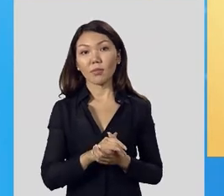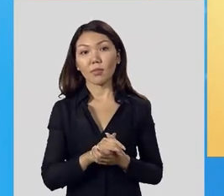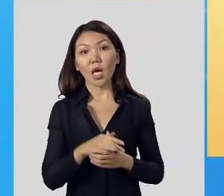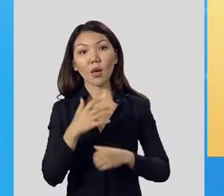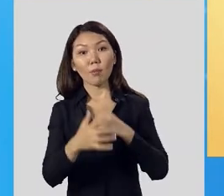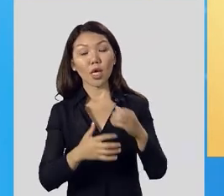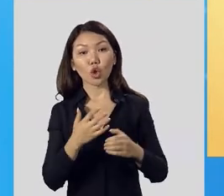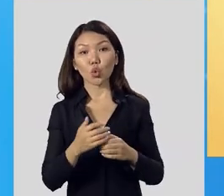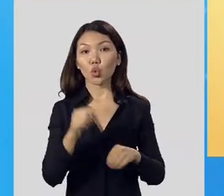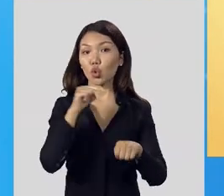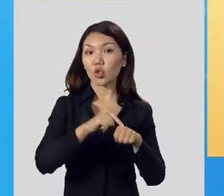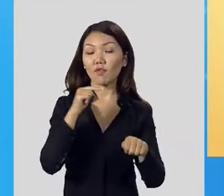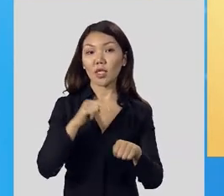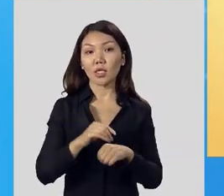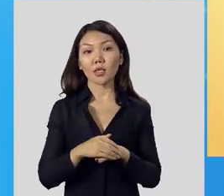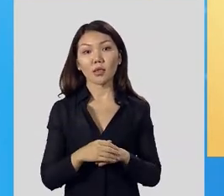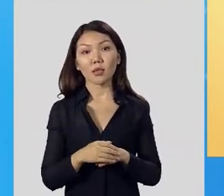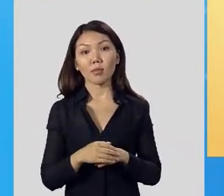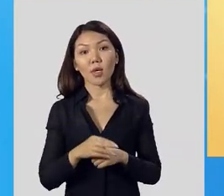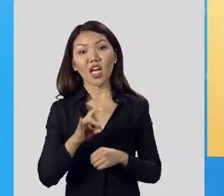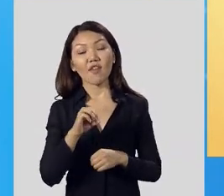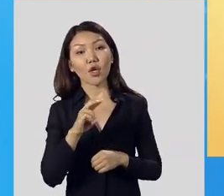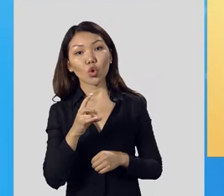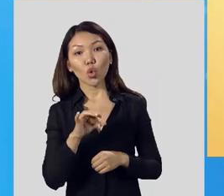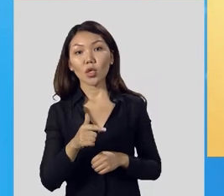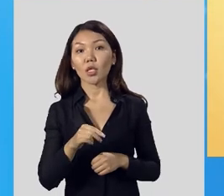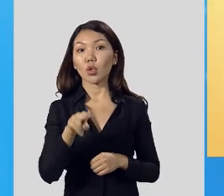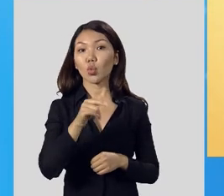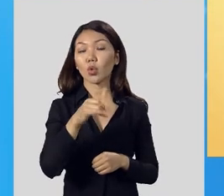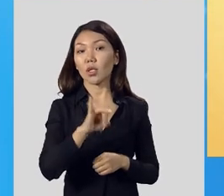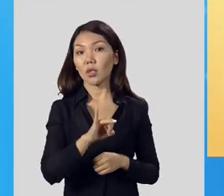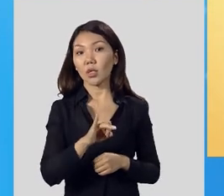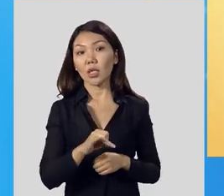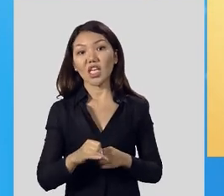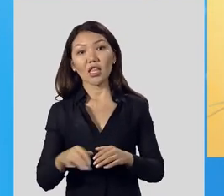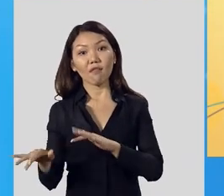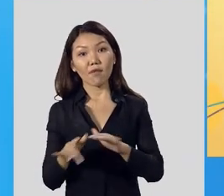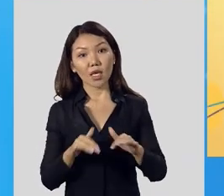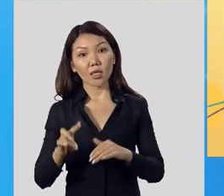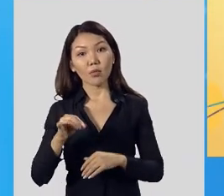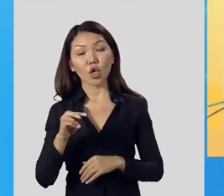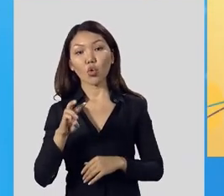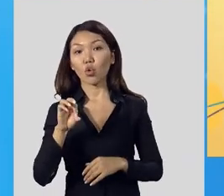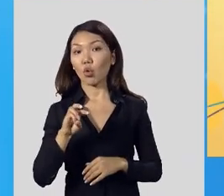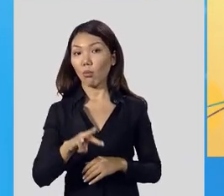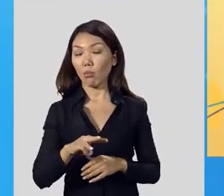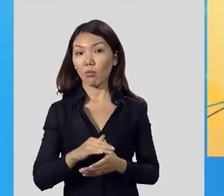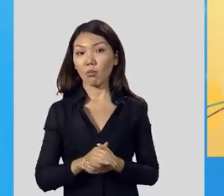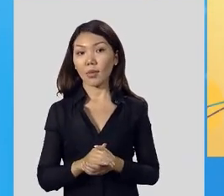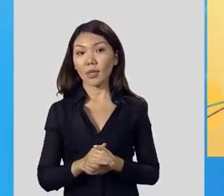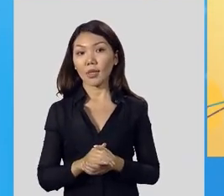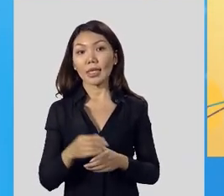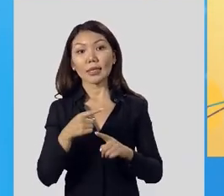чувствительным звеном рефлекторной дуги и двигательным нейроном. Тела